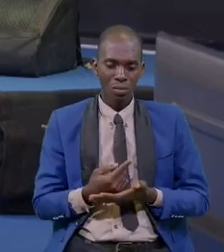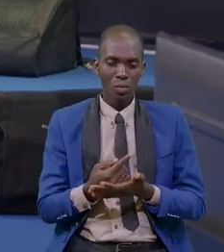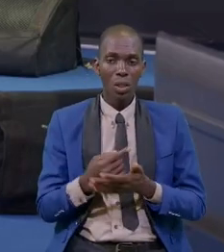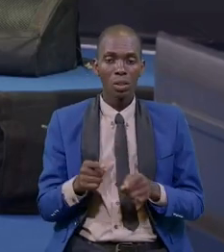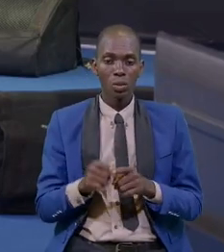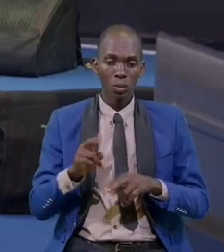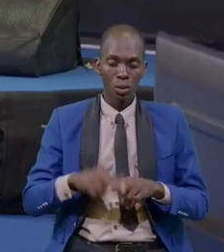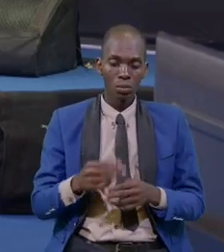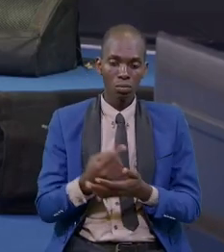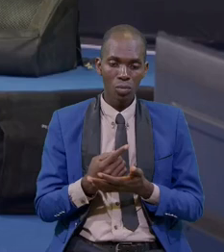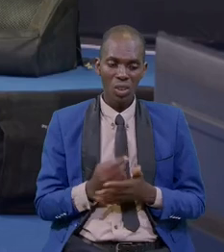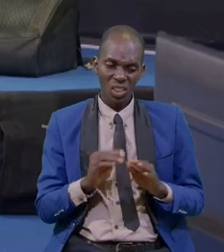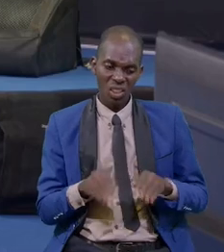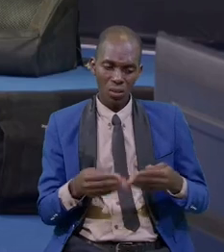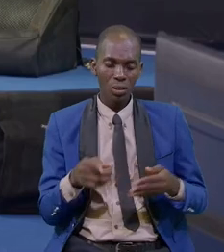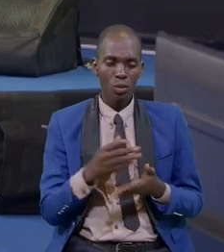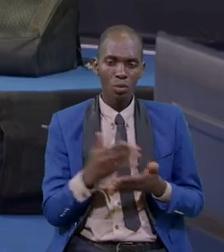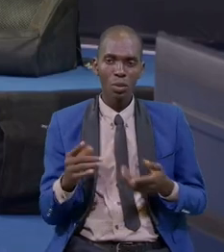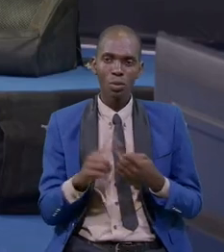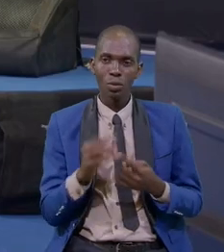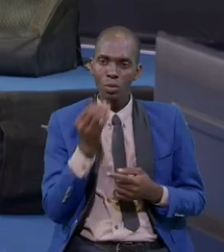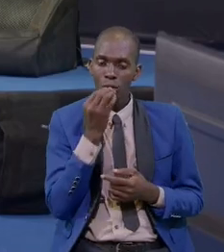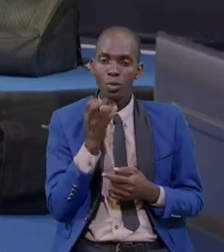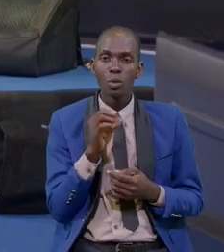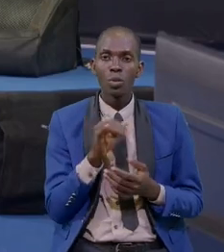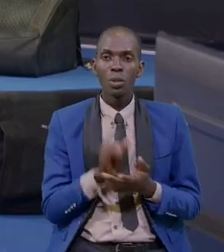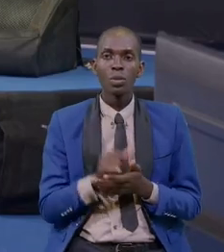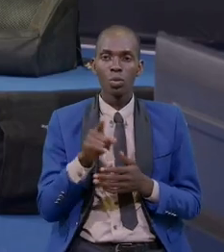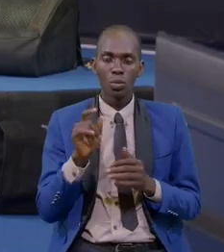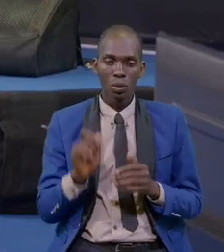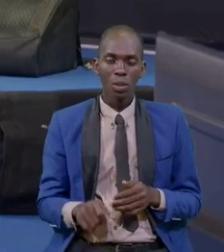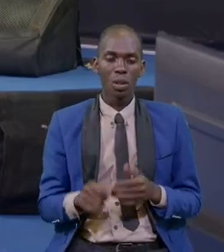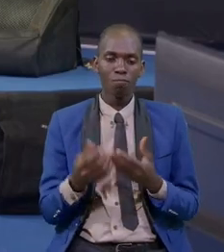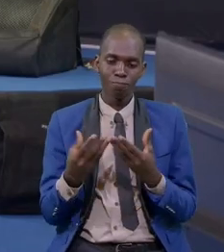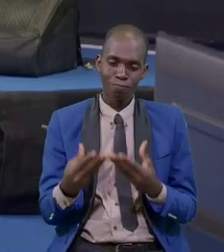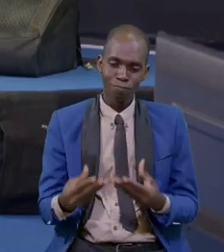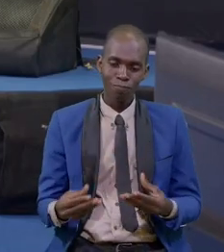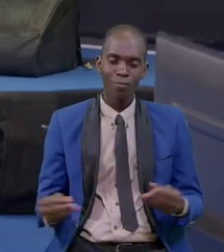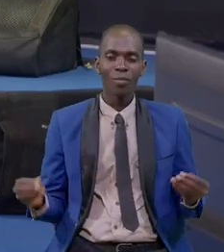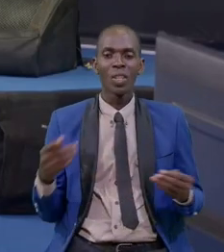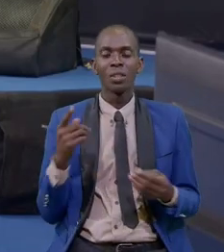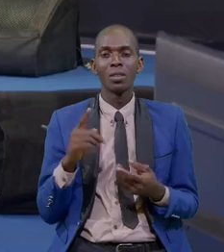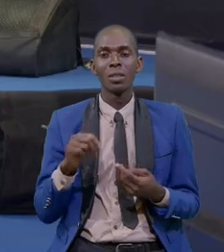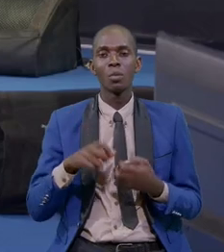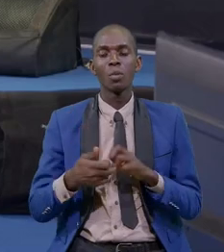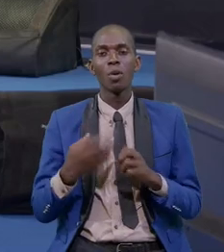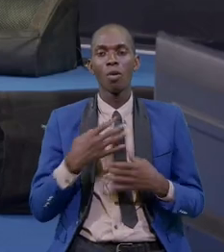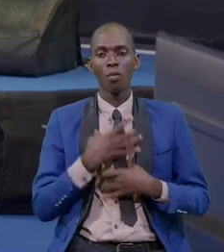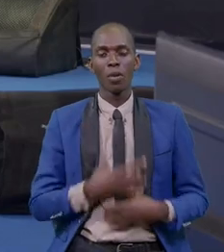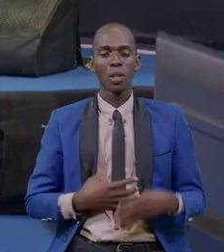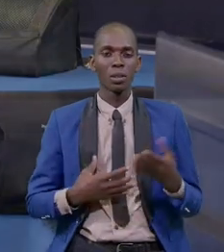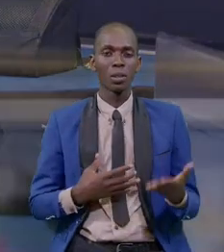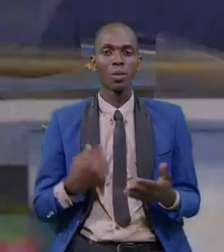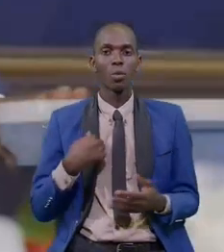ensemble, donnez-leur quelque chose à manger afin qu'ils puissent réfléchir correctement. Lorsque la faim sera réglée,